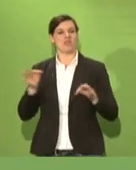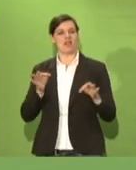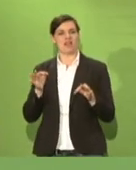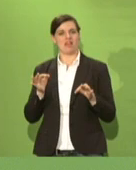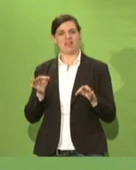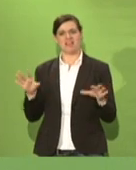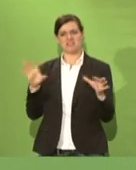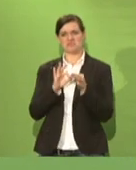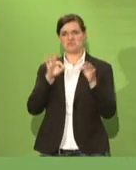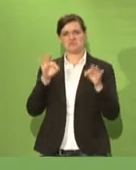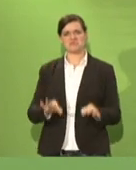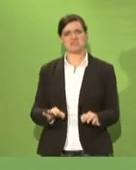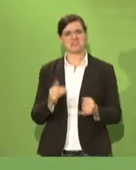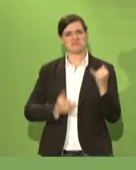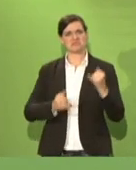zu tun?